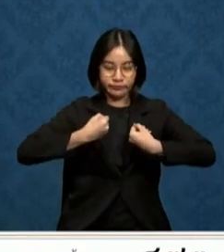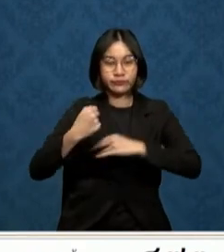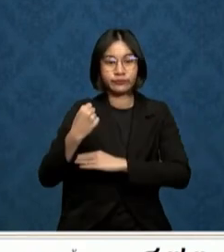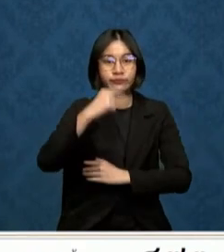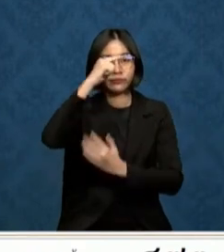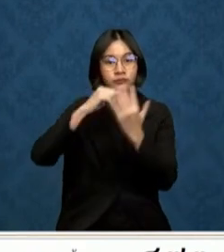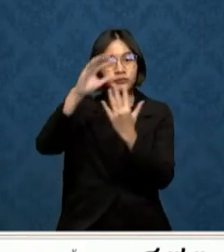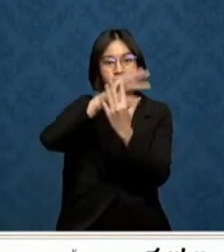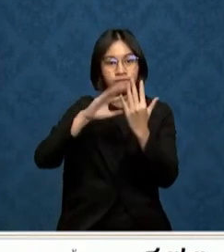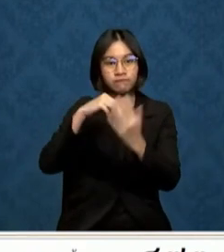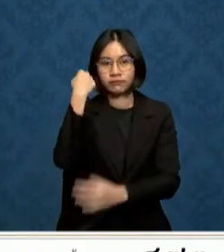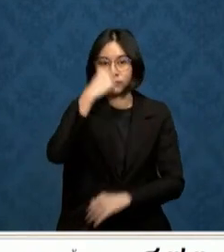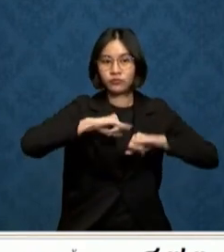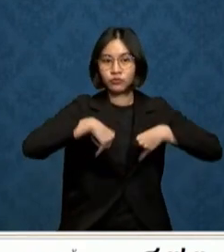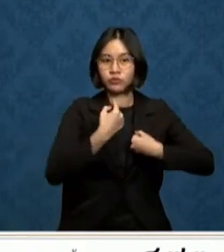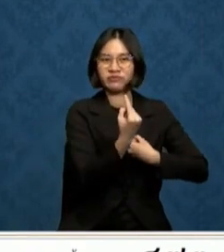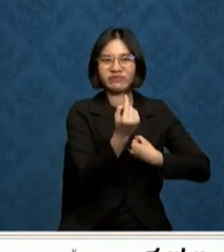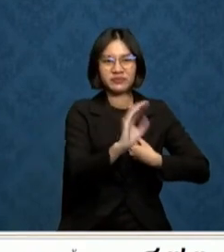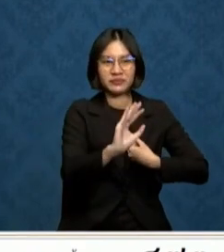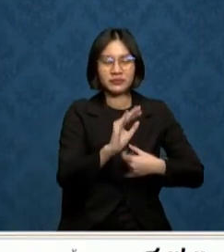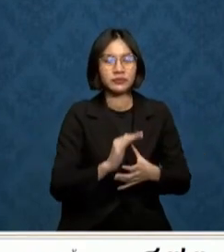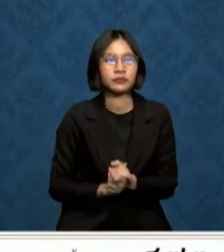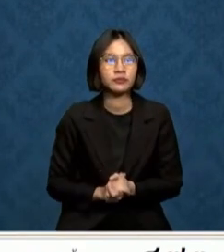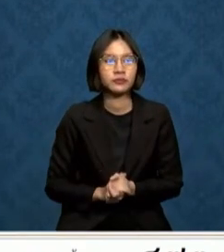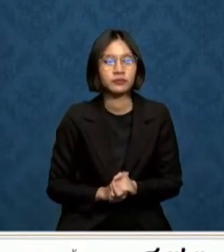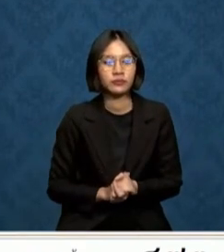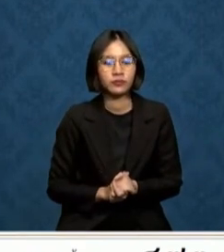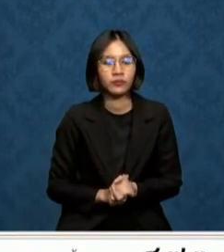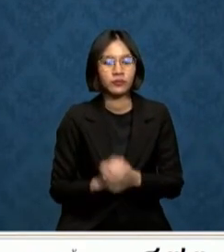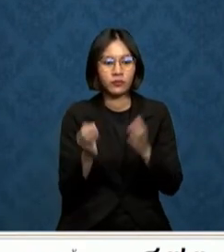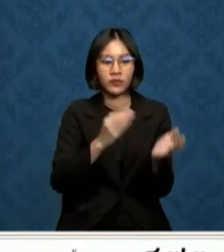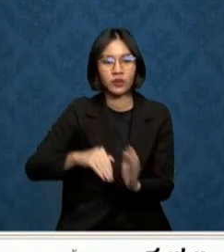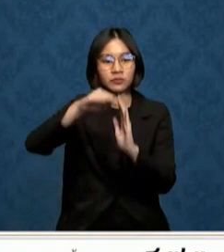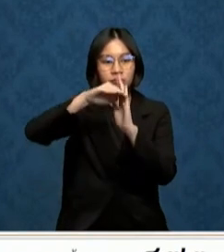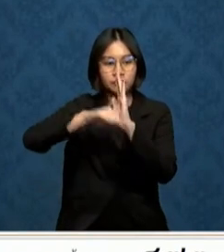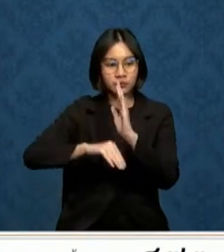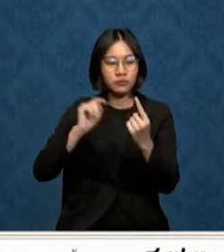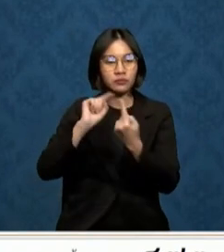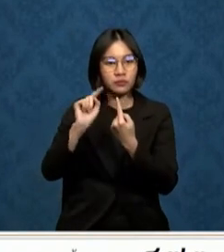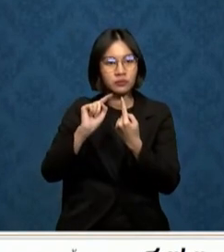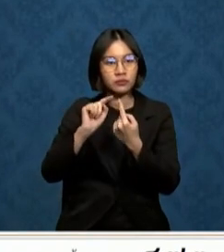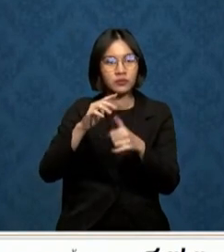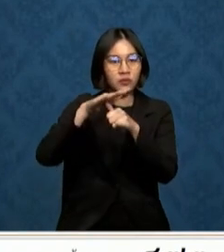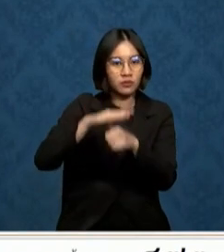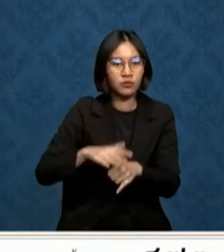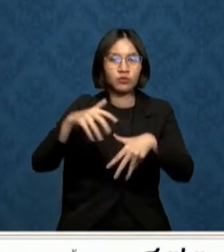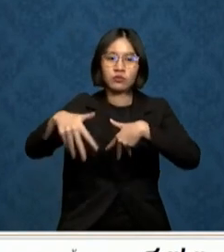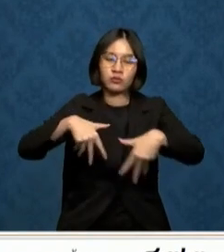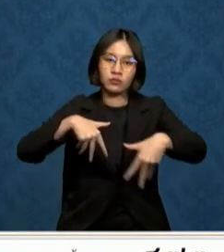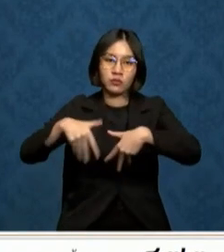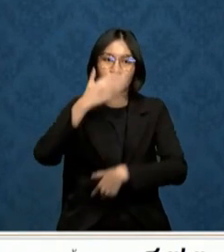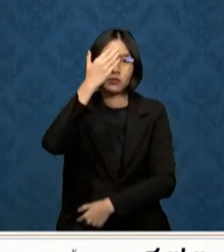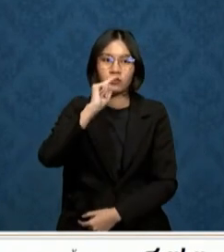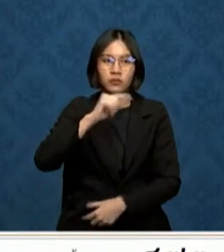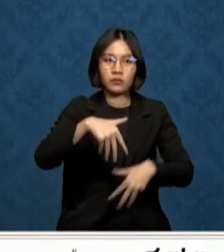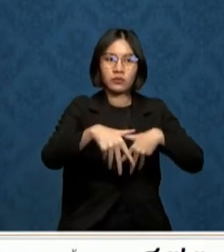ม่ใช่ใครผู้ใดผู้หนึ่งมาถึงมาเวลาแล้วก็ใช้กระบวนการของความกดหัวประชาชนเพราะประช